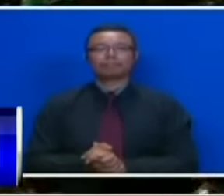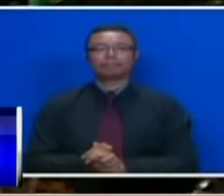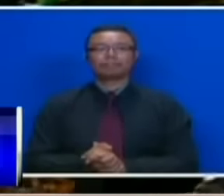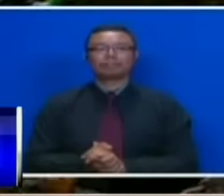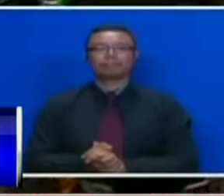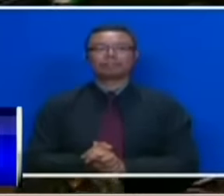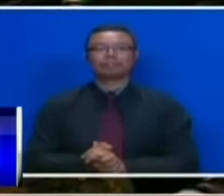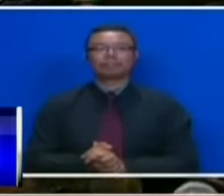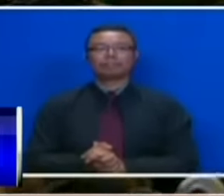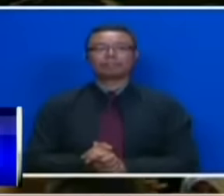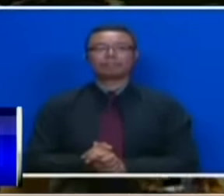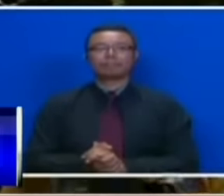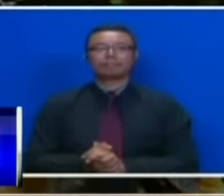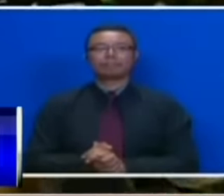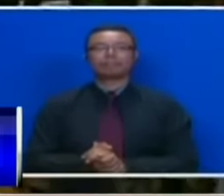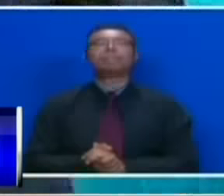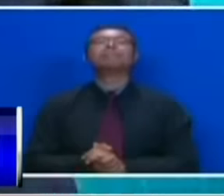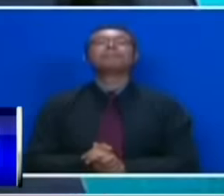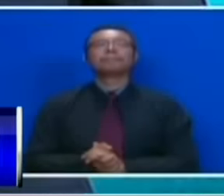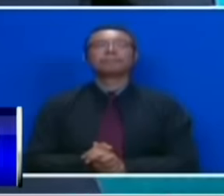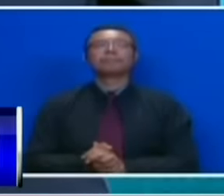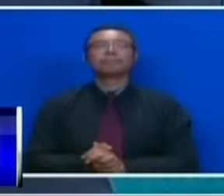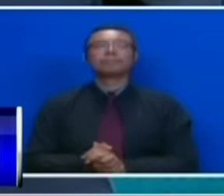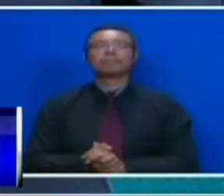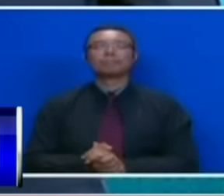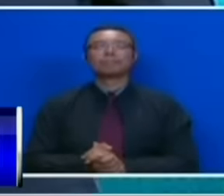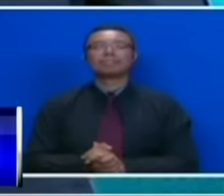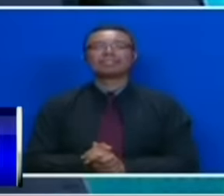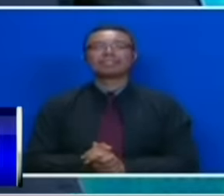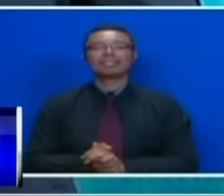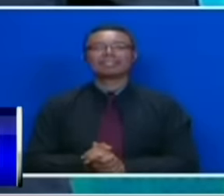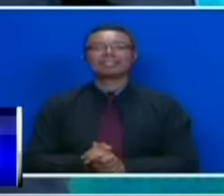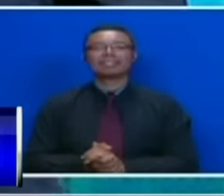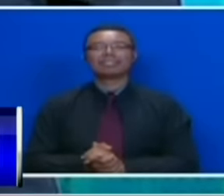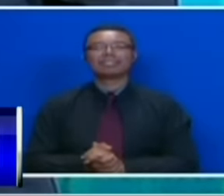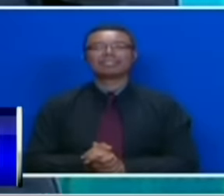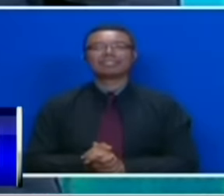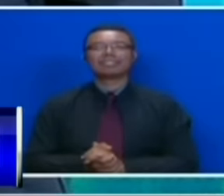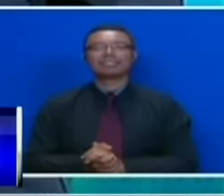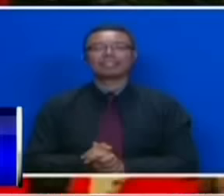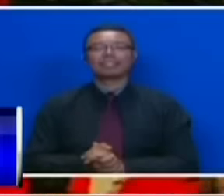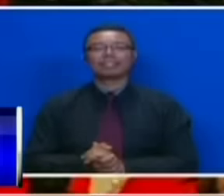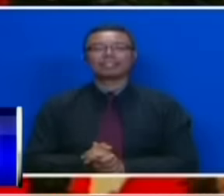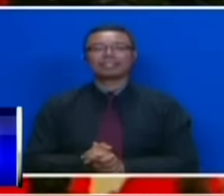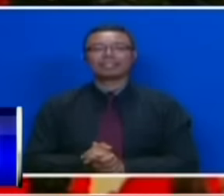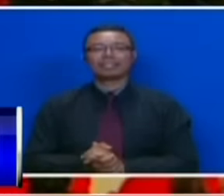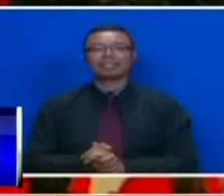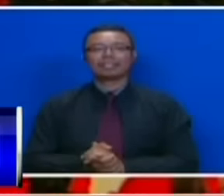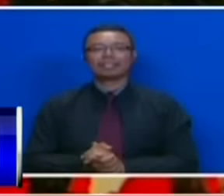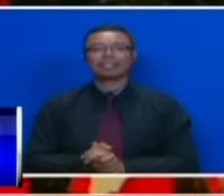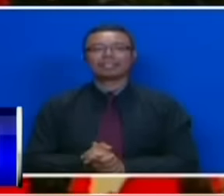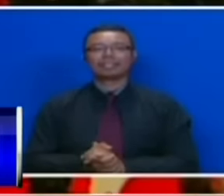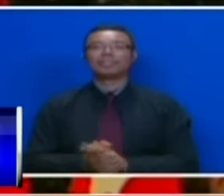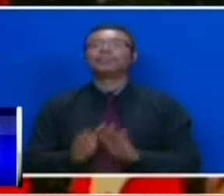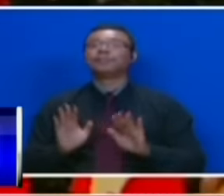Kita tidak akan lanjutkan sampai Anda semua tenang. Kita tidak akan